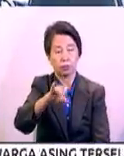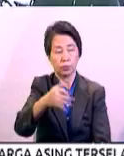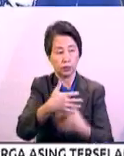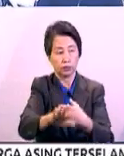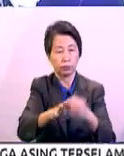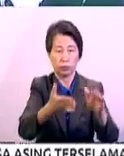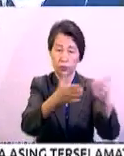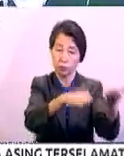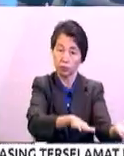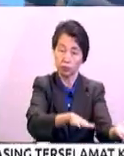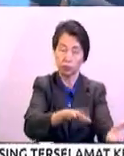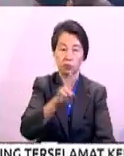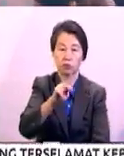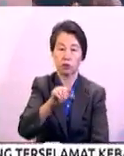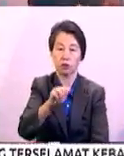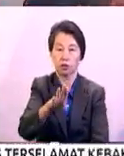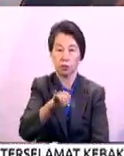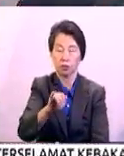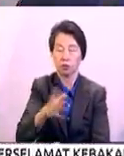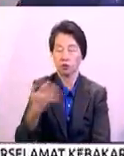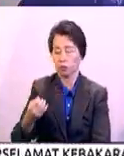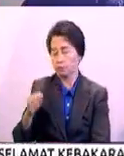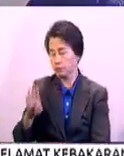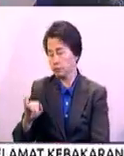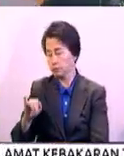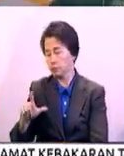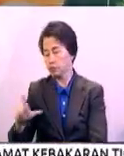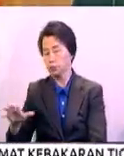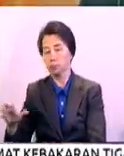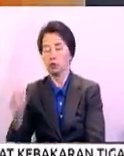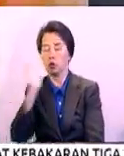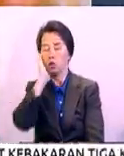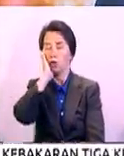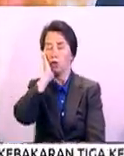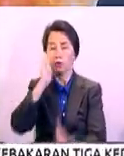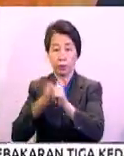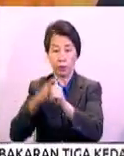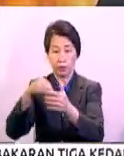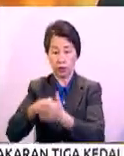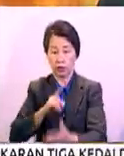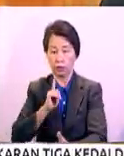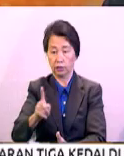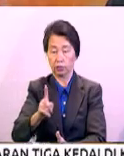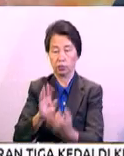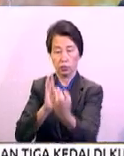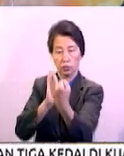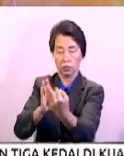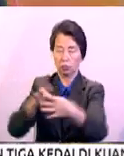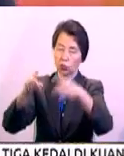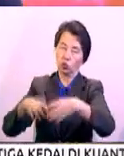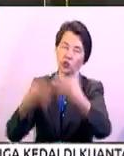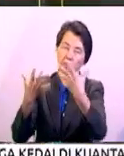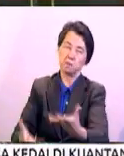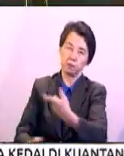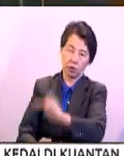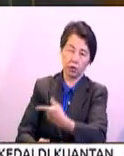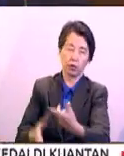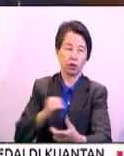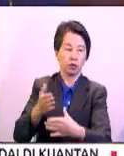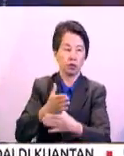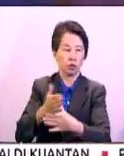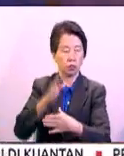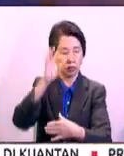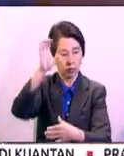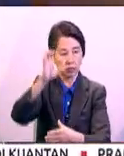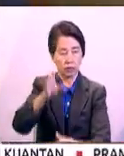selepas kewafatan baginda. Bilal bin Rabah juga merupakan muazzin pertama dalam Islam yang berdepan ujian berat. Lagu